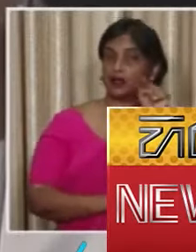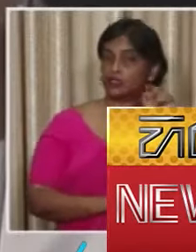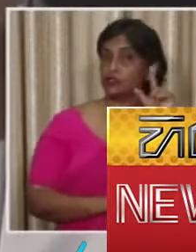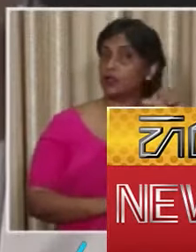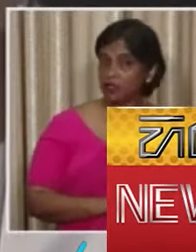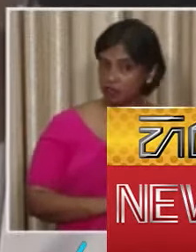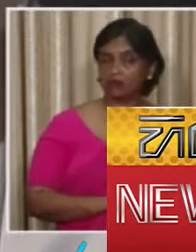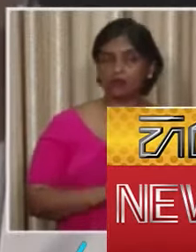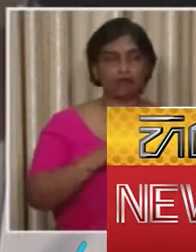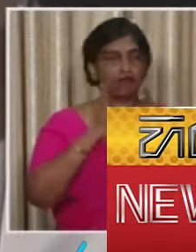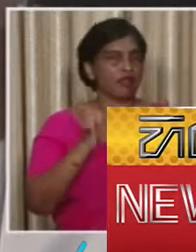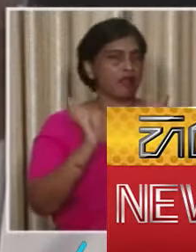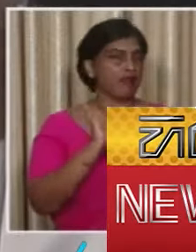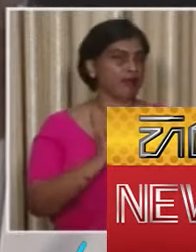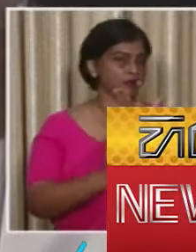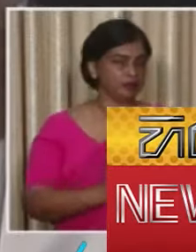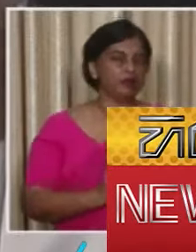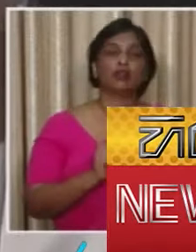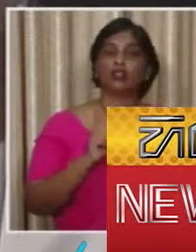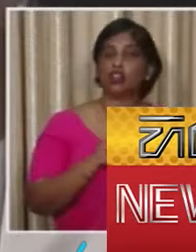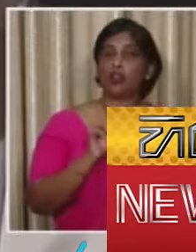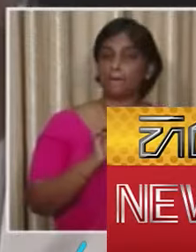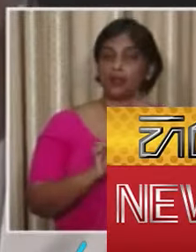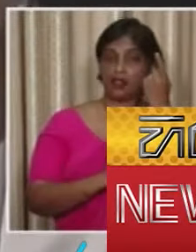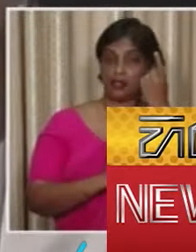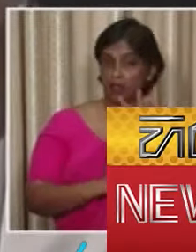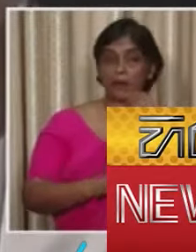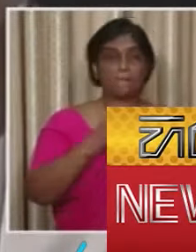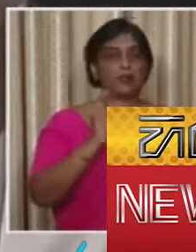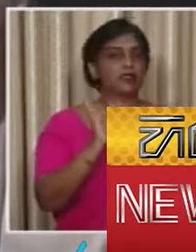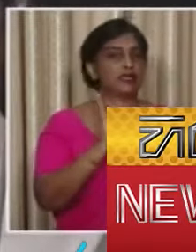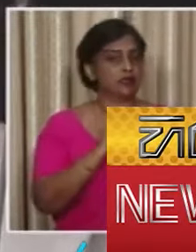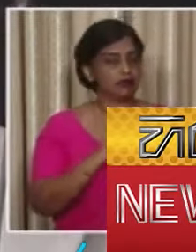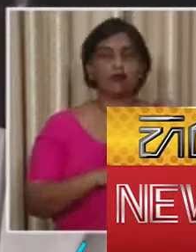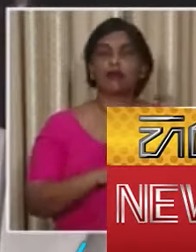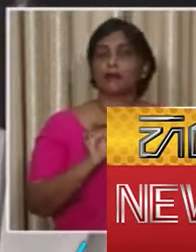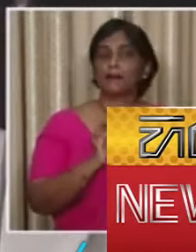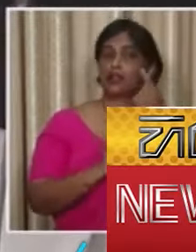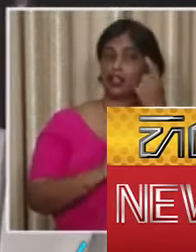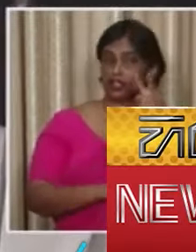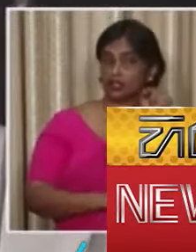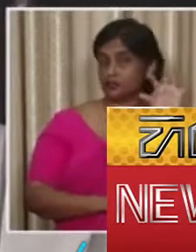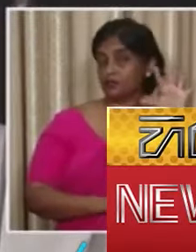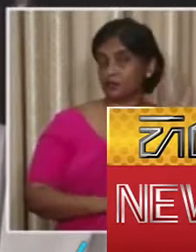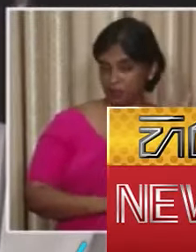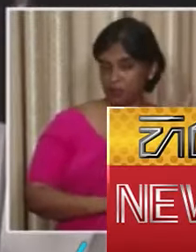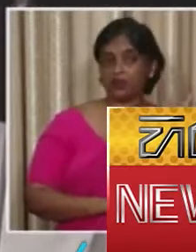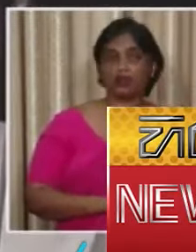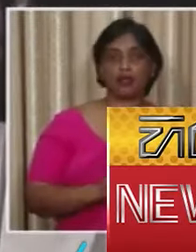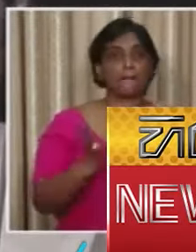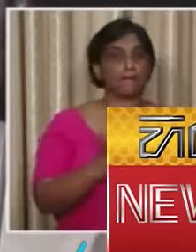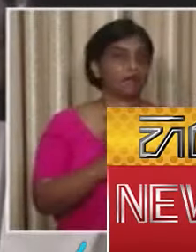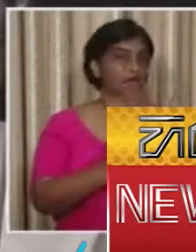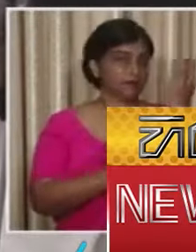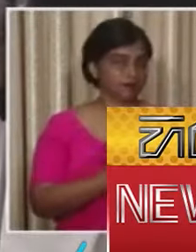11.7ක් බහුපාර්ශ්වික ණය, ඩොලර් බිලියන 14ක වාණිජ ණය, ඒ අතුරින් බිලියන 12.5ක් ස්වෛරී බැඳුම්